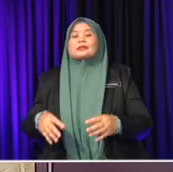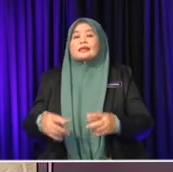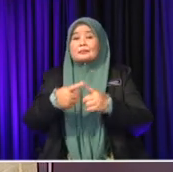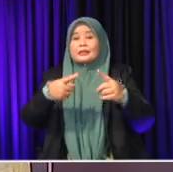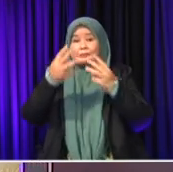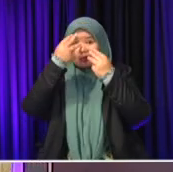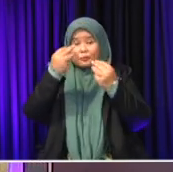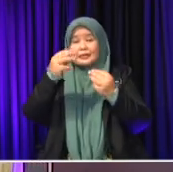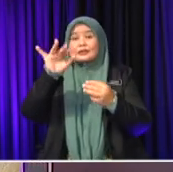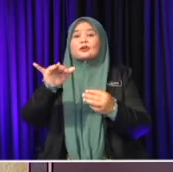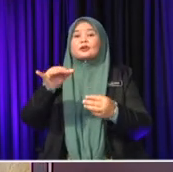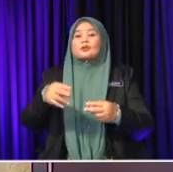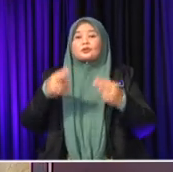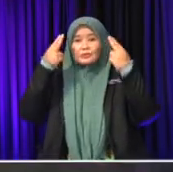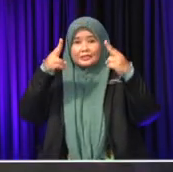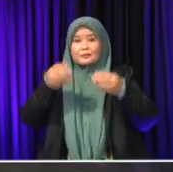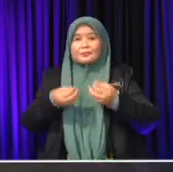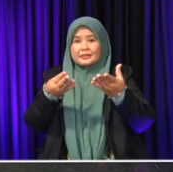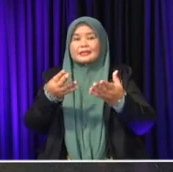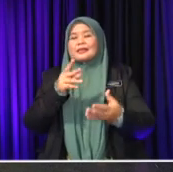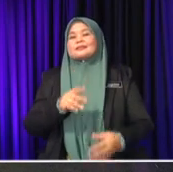yang ada di Paparan screen sampai